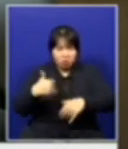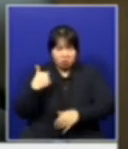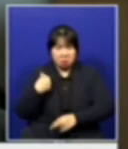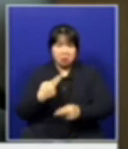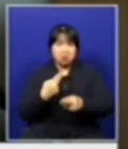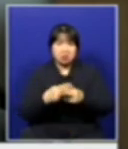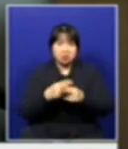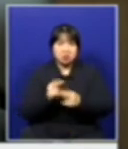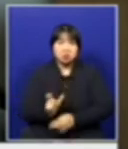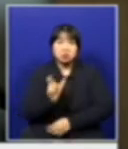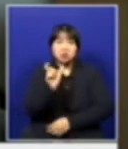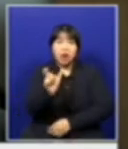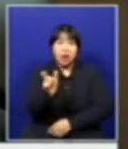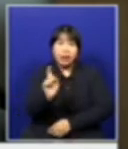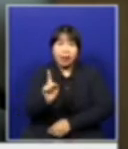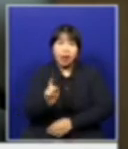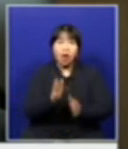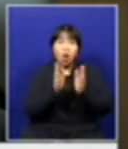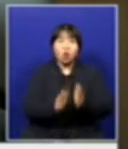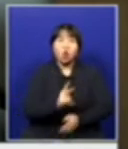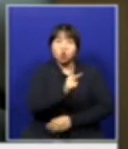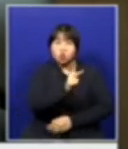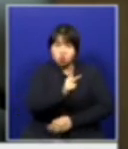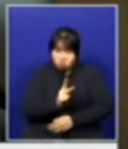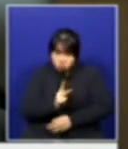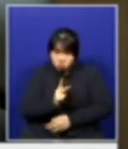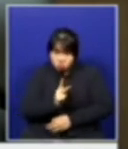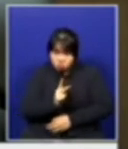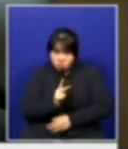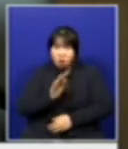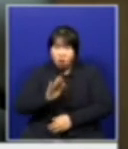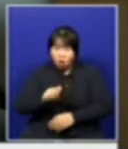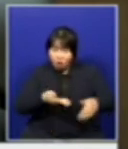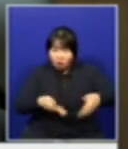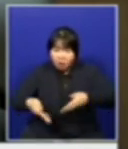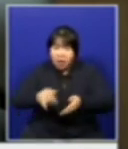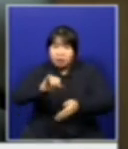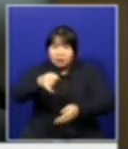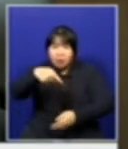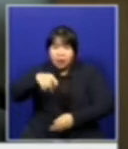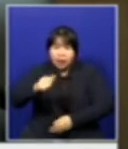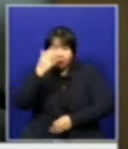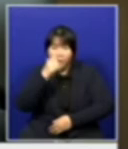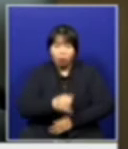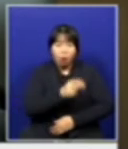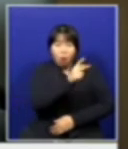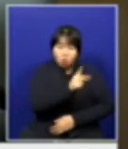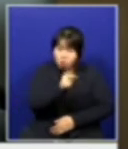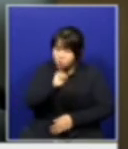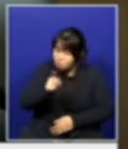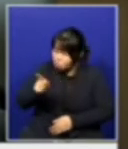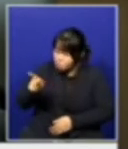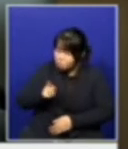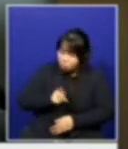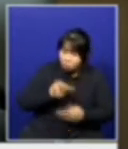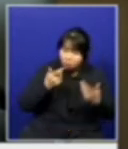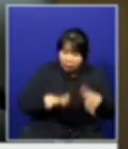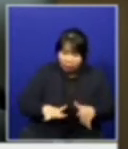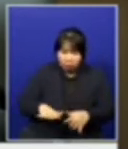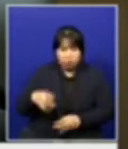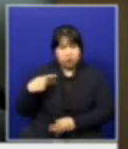ท่านนายกว่านักกู้แห่งลุ่มแม่น้ำเจ้าพระยาเพราะว่ากู้เงินมามากเหลือเกินแล้วก็เอาไปใช้ประโยชน์ซึ่งมันไม่น่